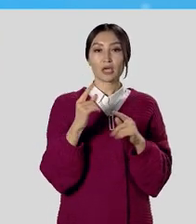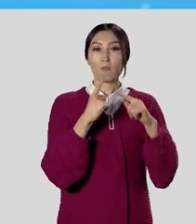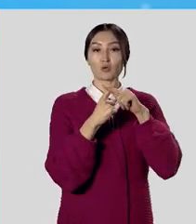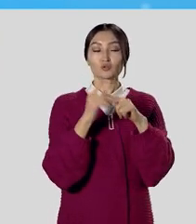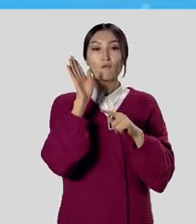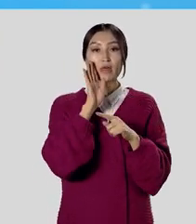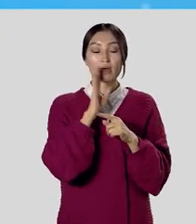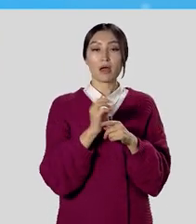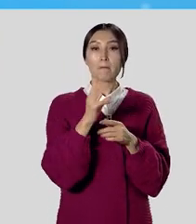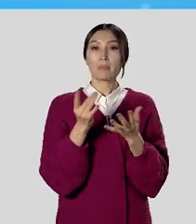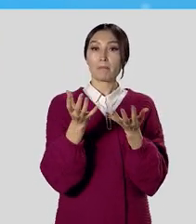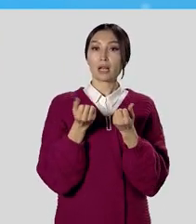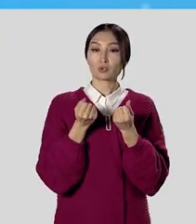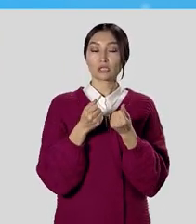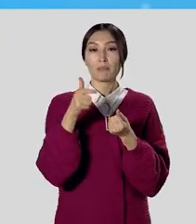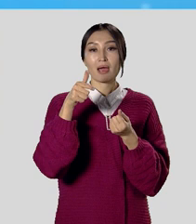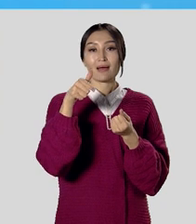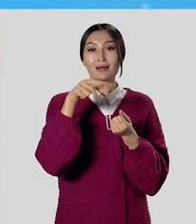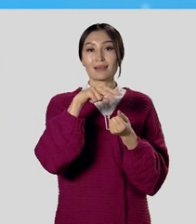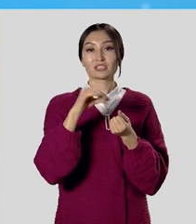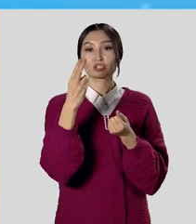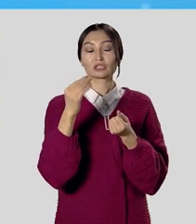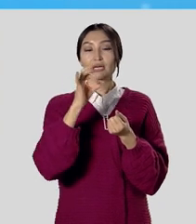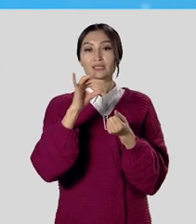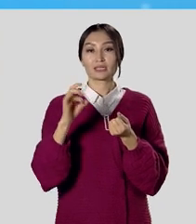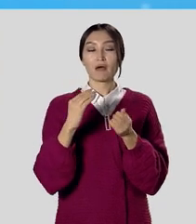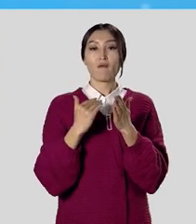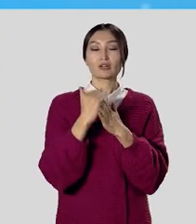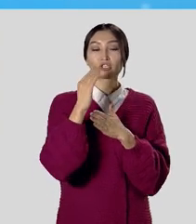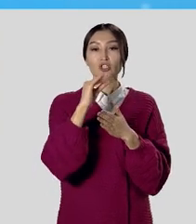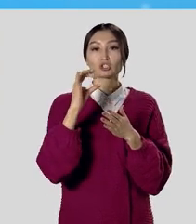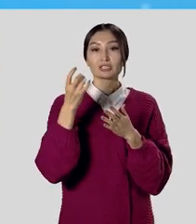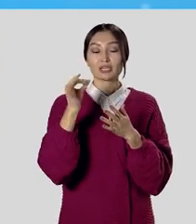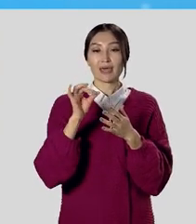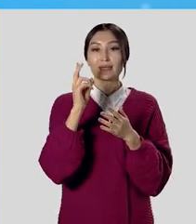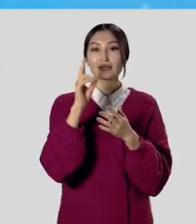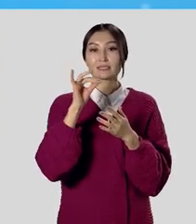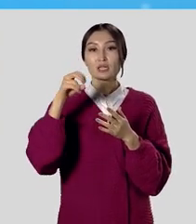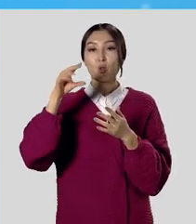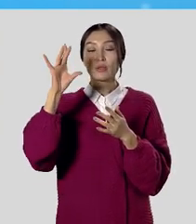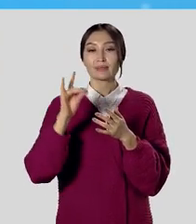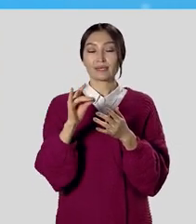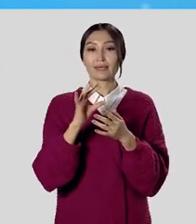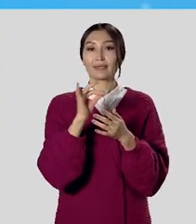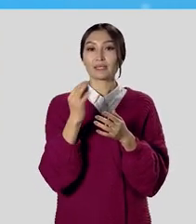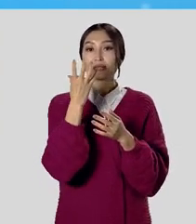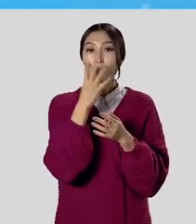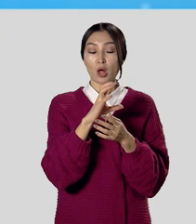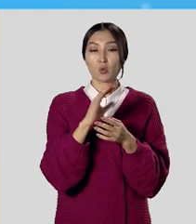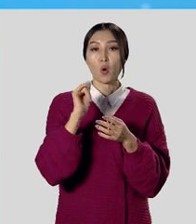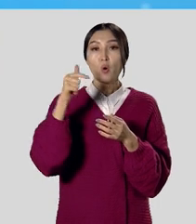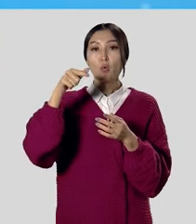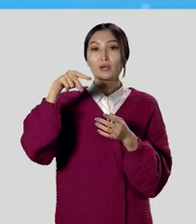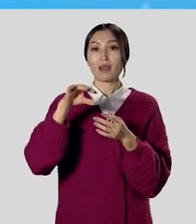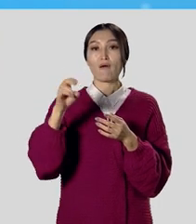плюс вода, мы получаем глицерин, высшие жирные кислоты и теплоту.